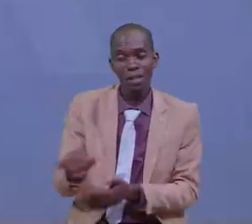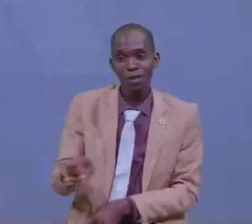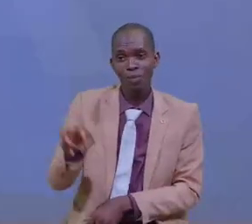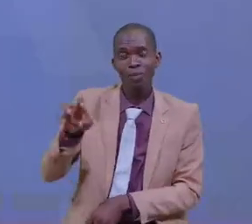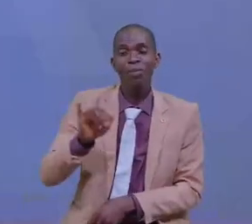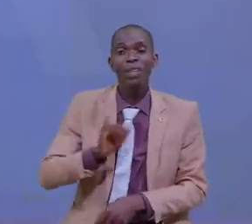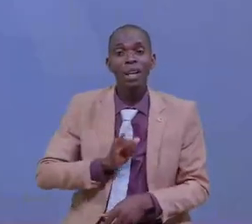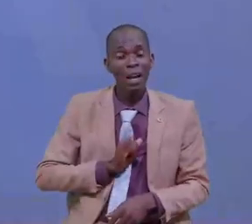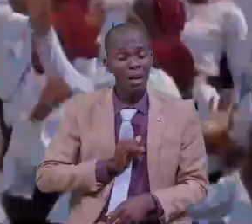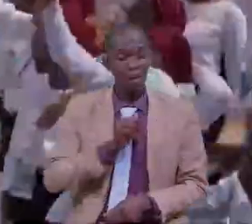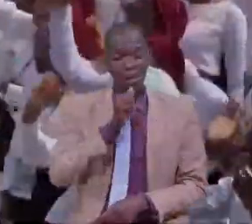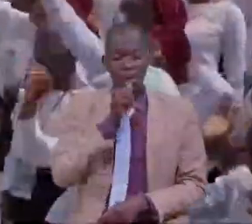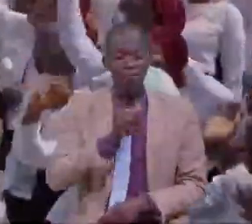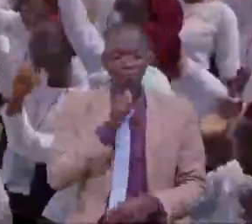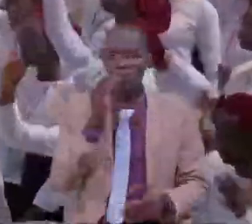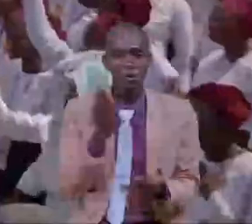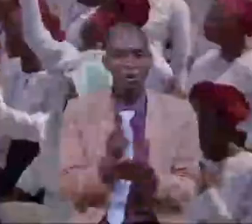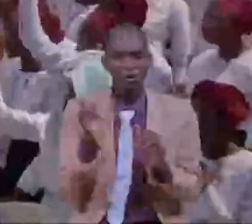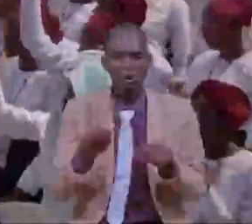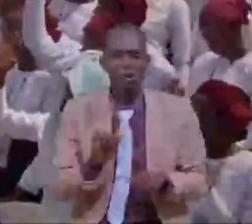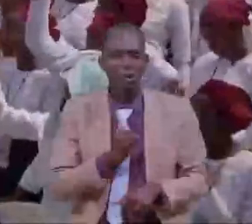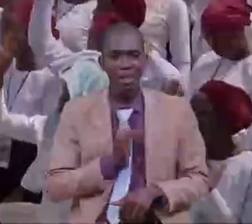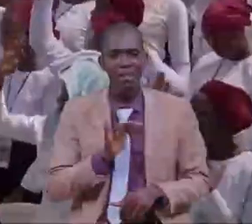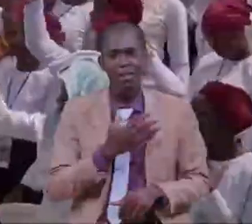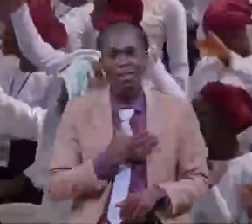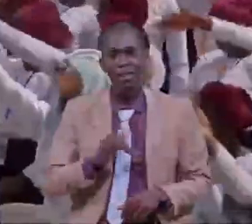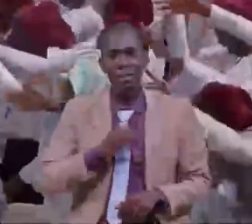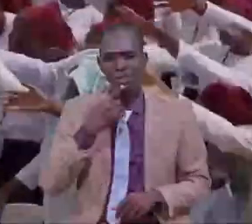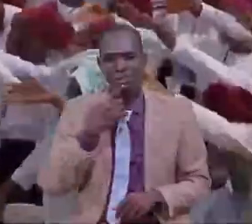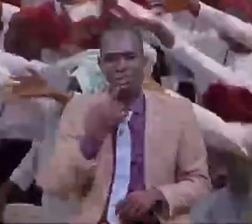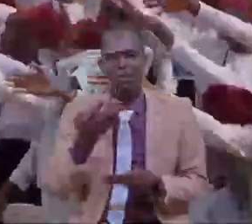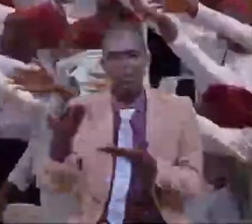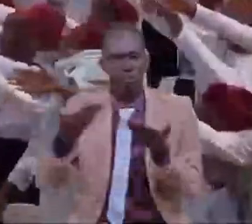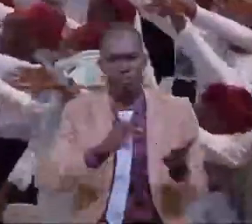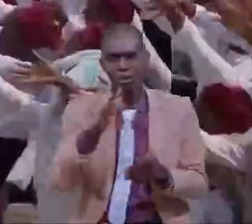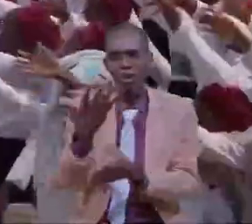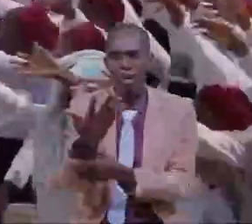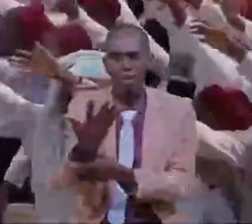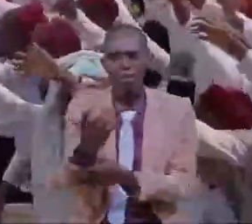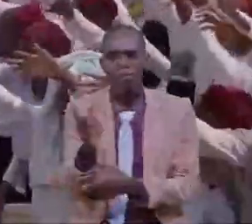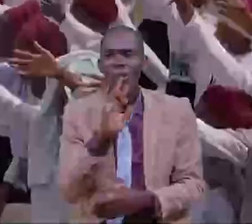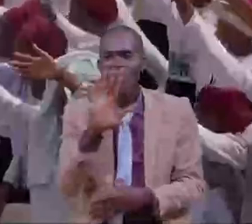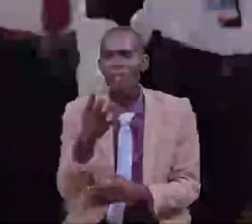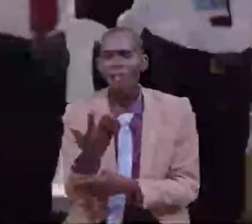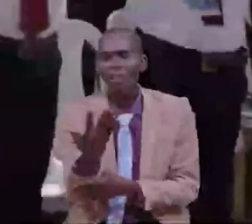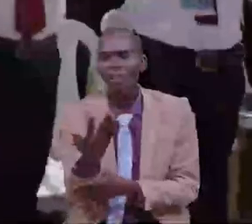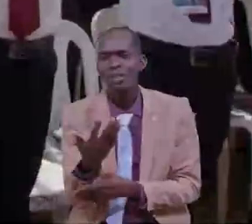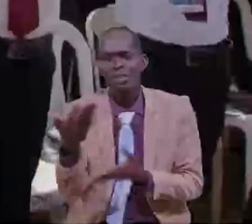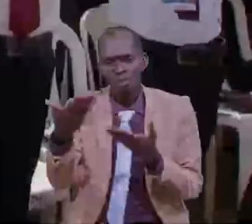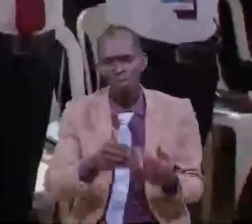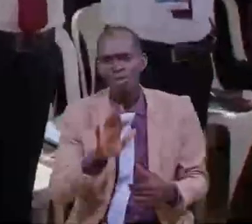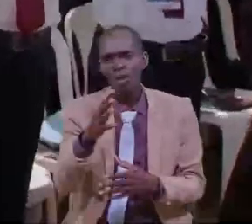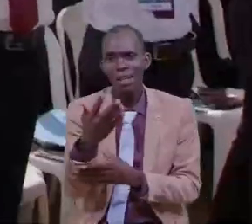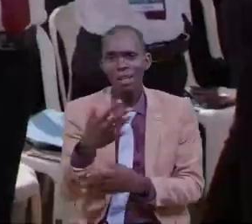voyage, je suis inarrêtable. Et je dis, donne-moi ta main. Où es-tu?